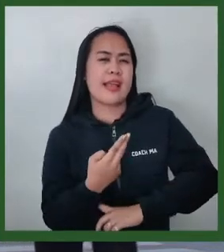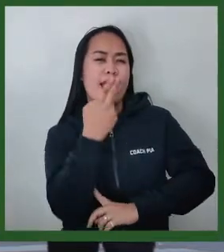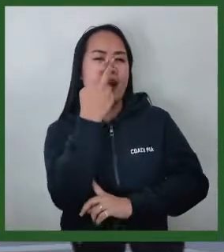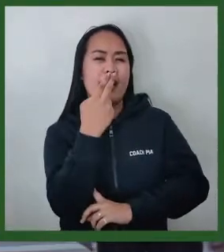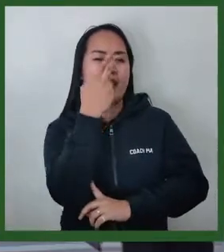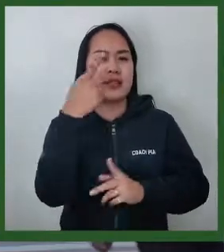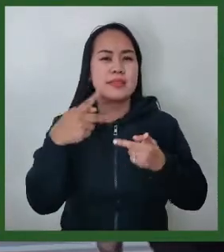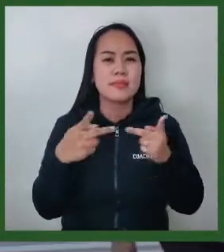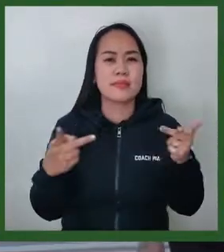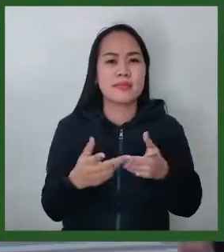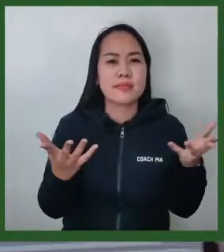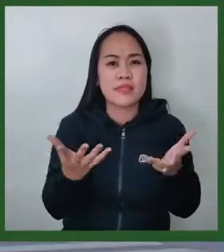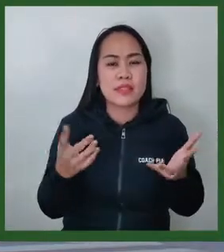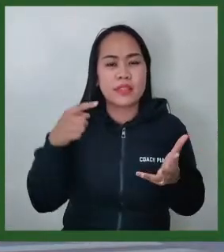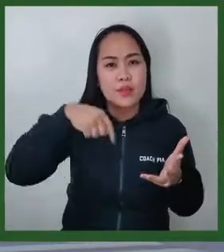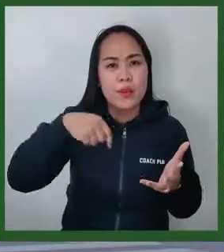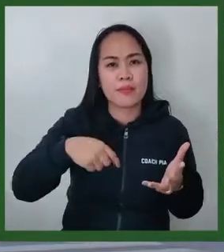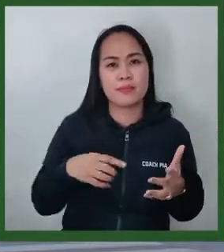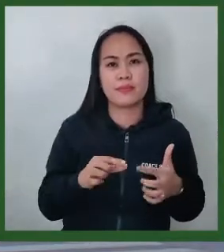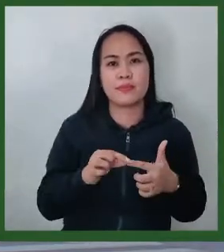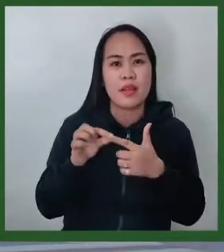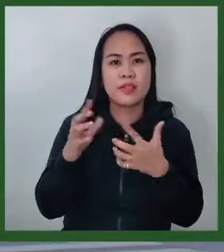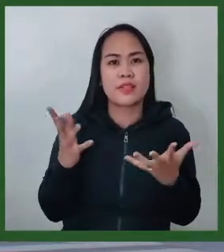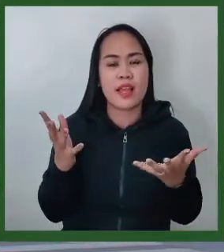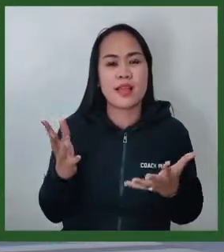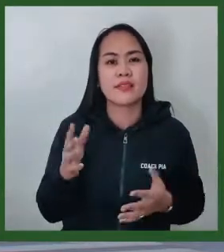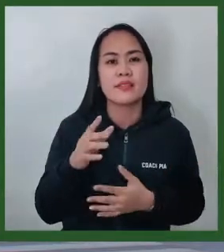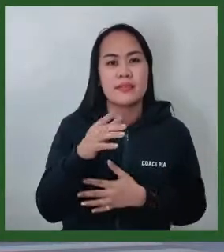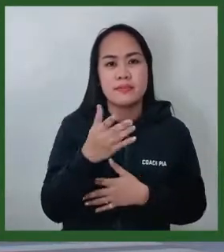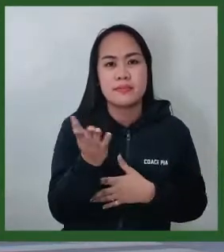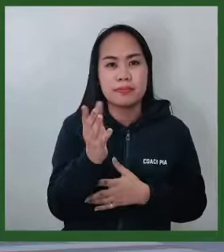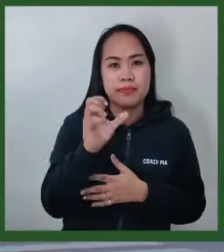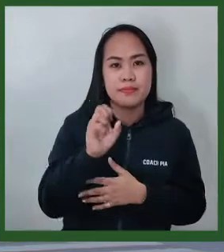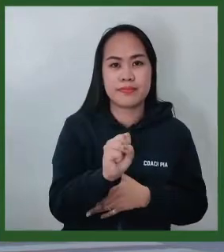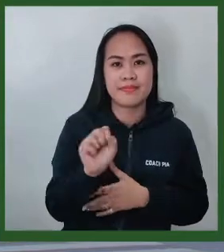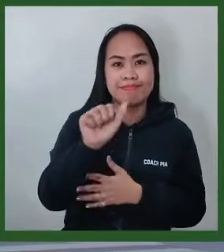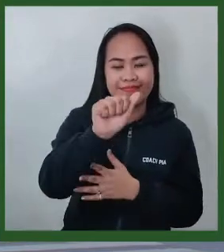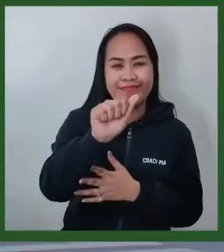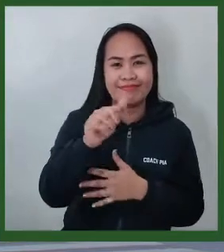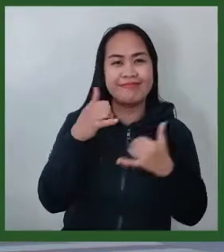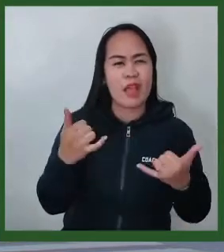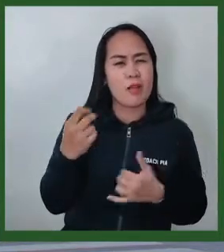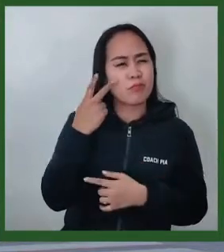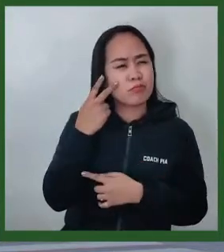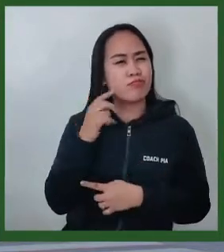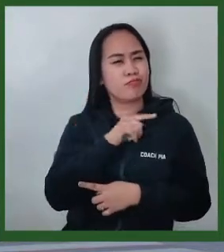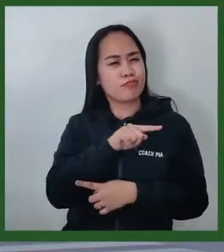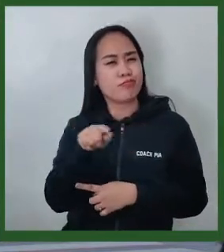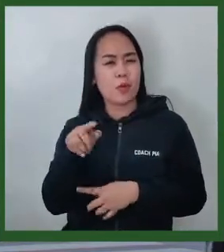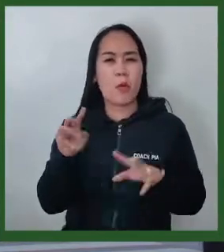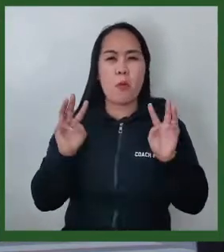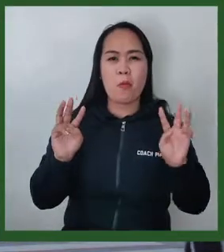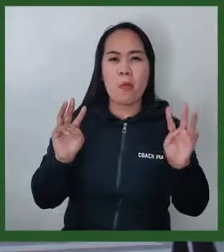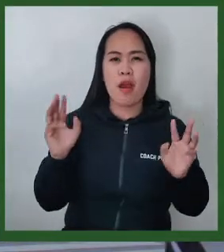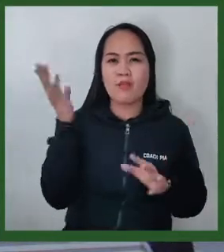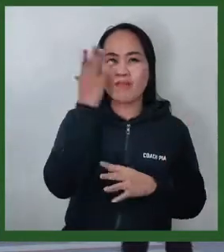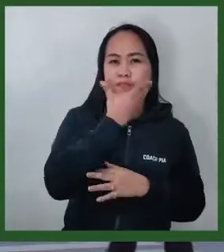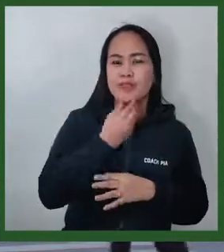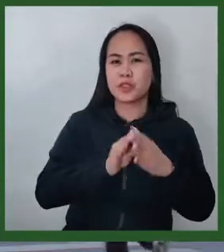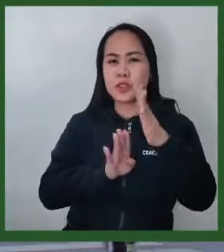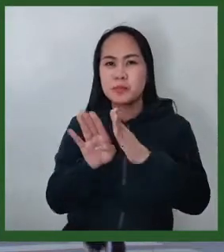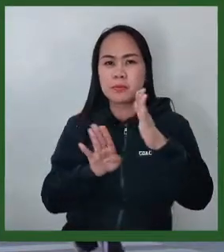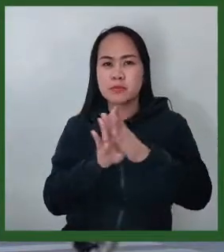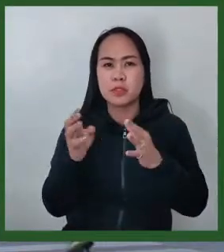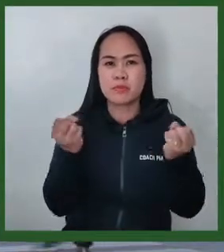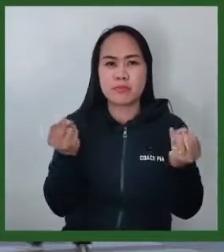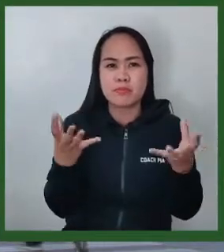So, kitang-kita naman po natin kung gano'n ka-progresibo ang ating barangay. At mapapansin nyo rin, marami rin